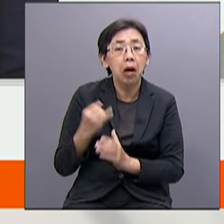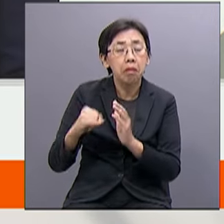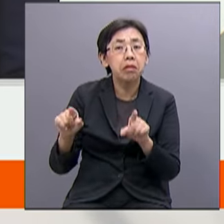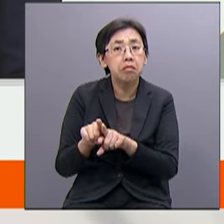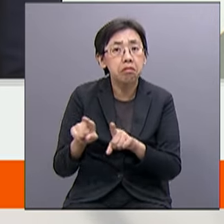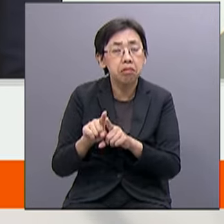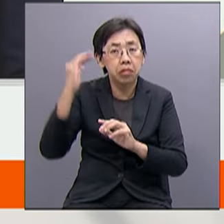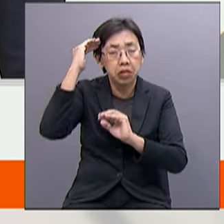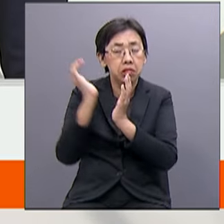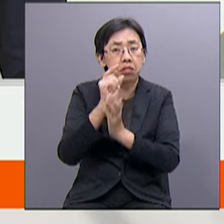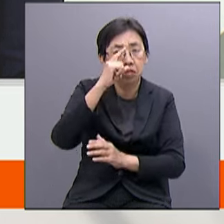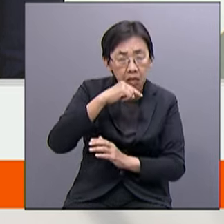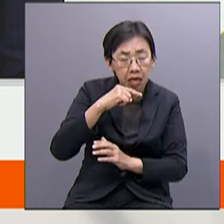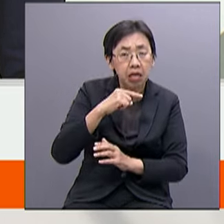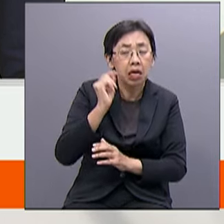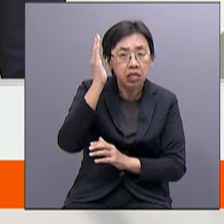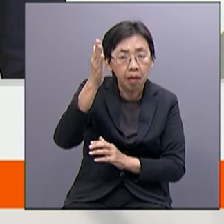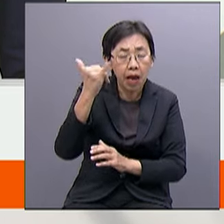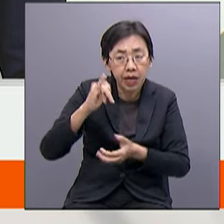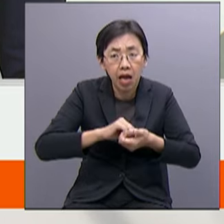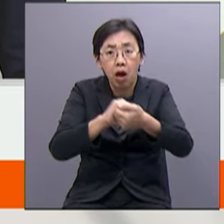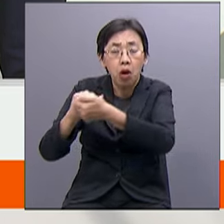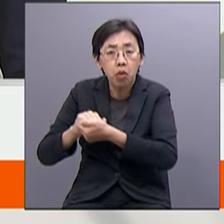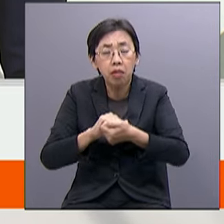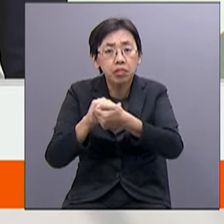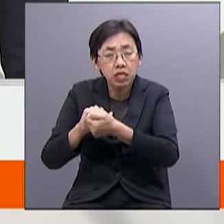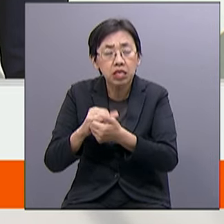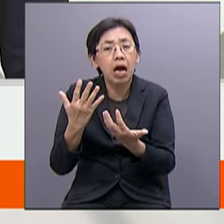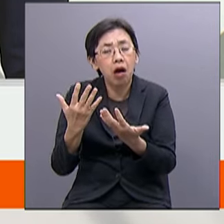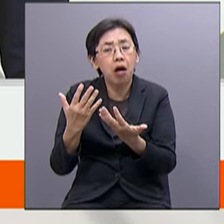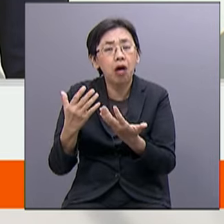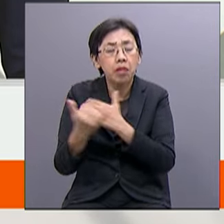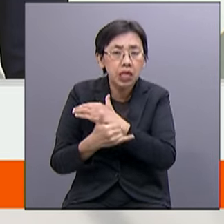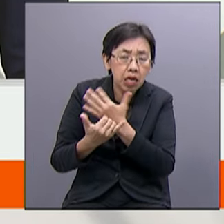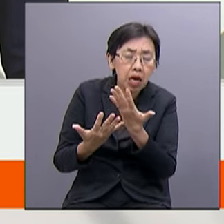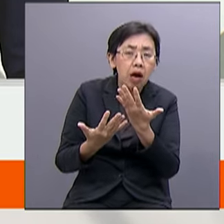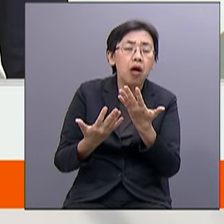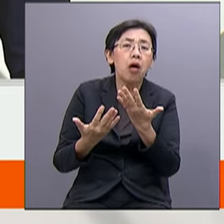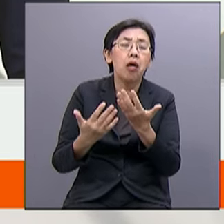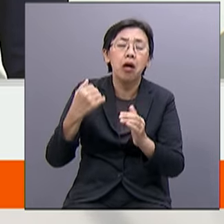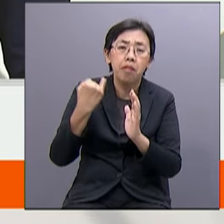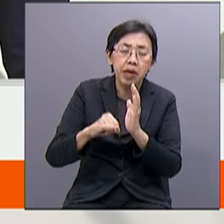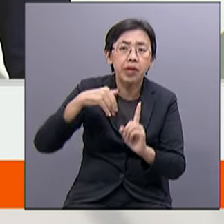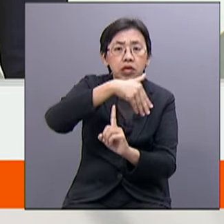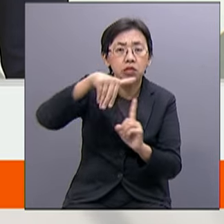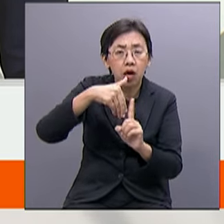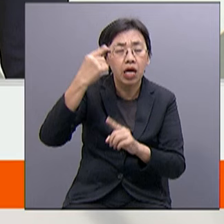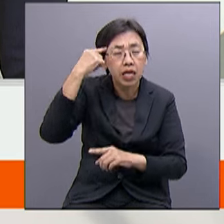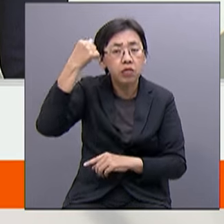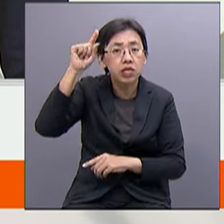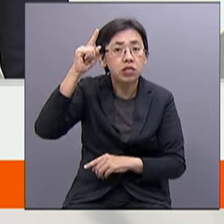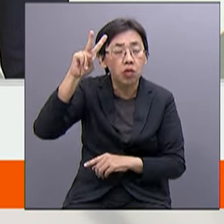ำรวจไทยแล้วก็จะยกระดับเป็นเรื่องของอาชญากรรมสิ่งแวดล้อมเนี่ยค่ะแนวทางหลังจากนี้จะเห็นความชัดเจนในช่วง 1-2 วันนี้เลยไ